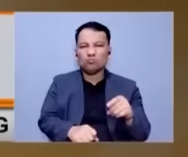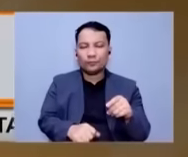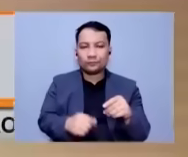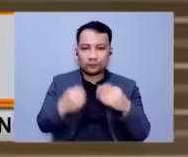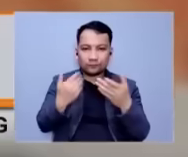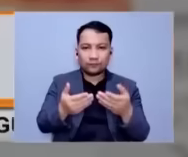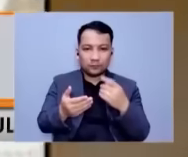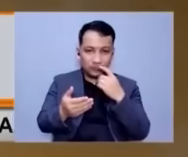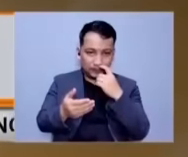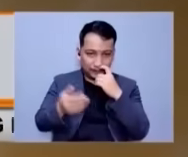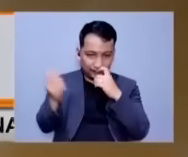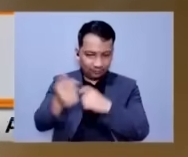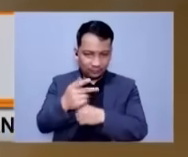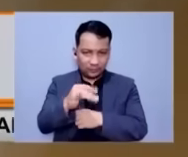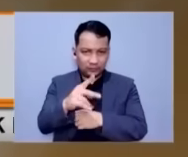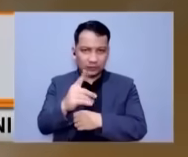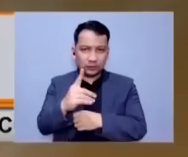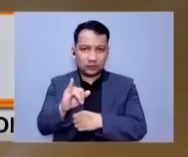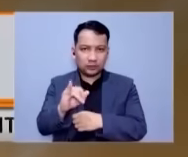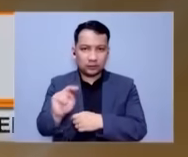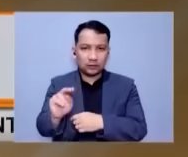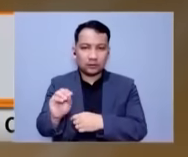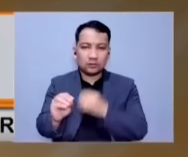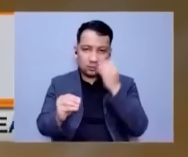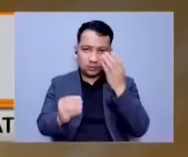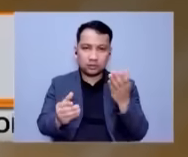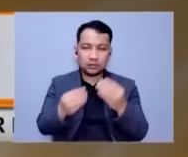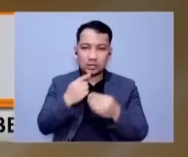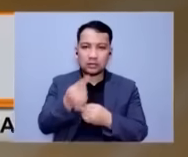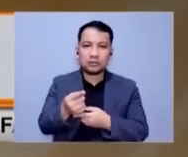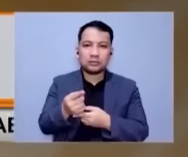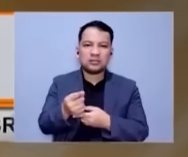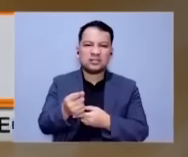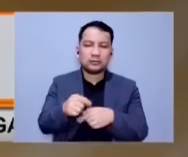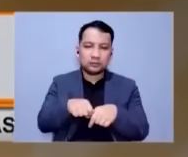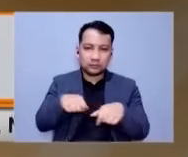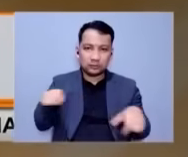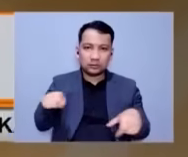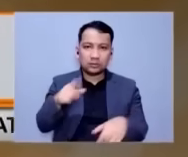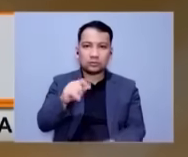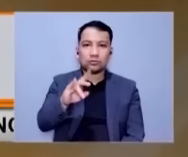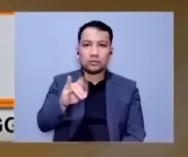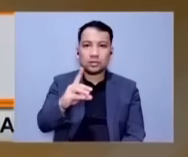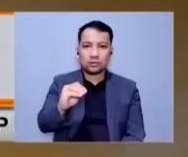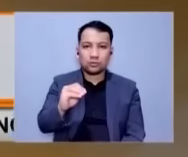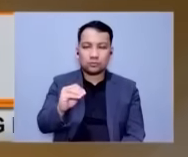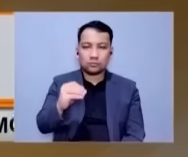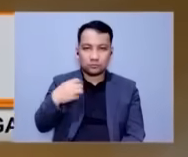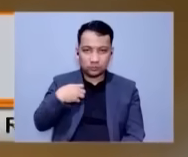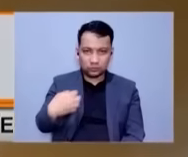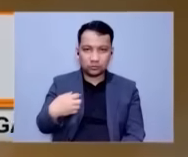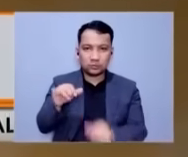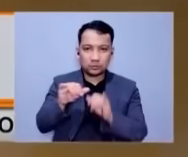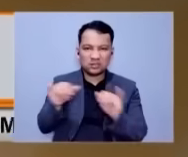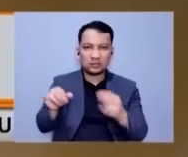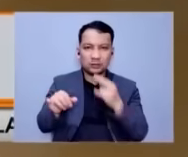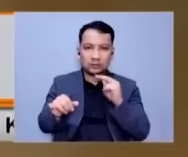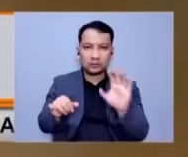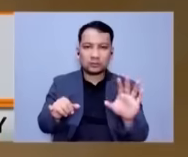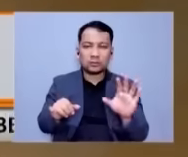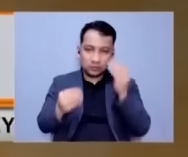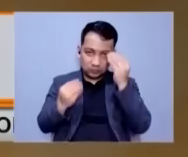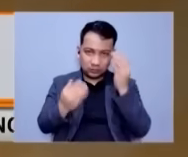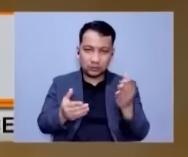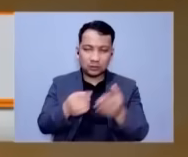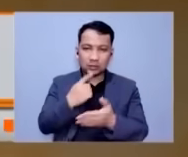si Codino. Agad namang sumuko kalaunan ng sospek sa Toledo City Police. Sa panayam ng News 5 sa sospek, inamin ito